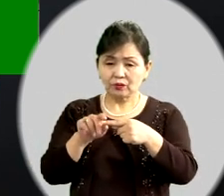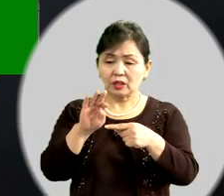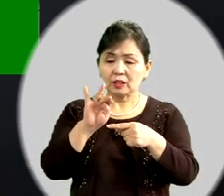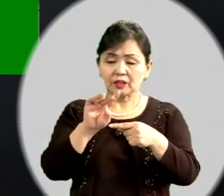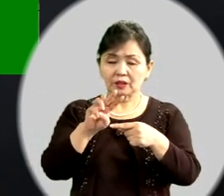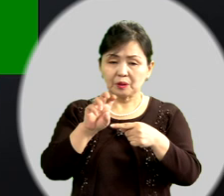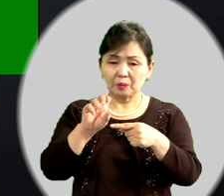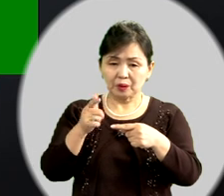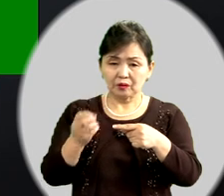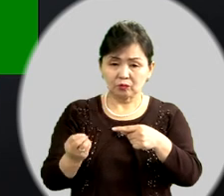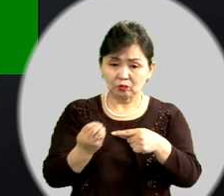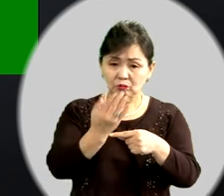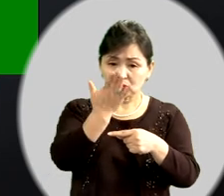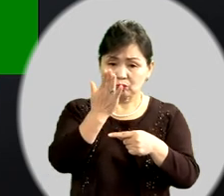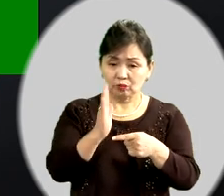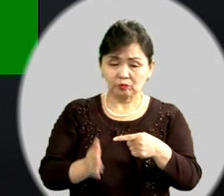куб болгож үзье.